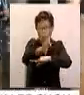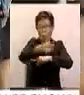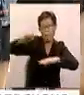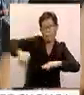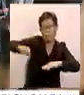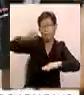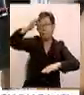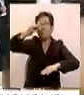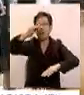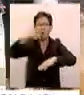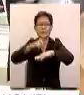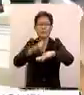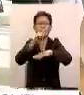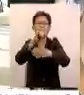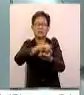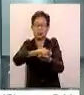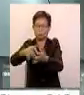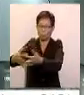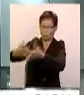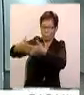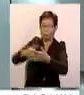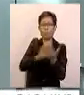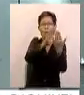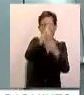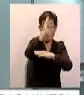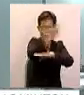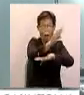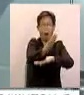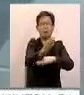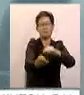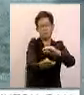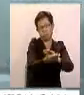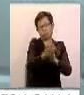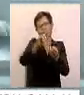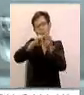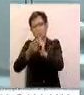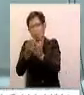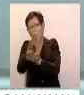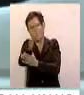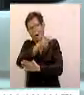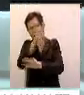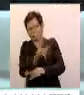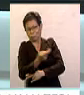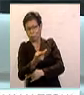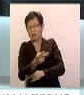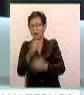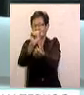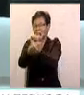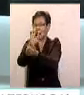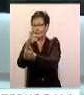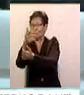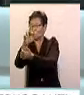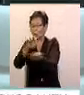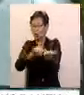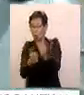Mahkamah Persekutuan di daerah timur New York. Dia berdepan pertuduhan berkaitan rasuah dan pengubahan wang haram. Penahanan Roger Ng oleh polis